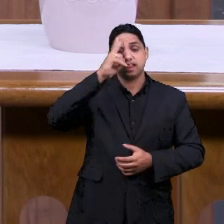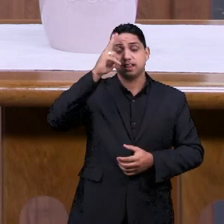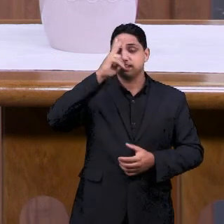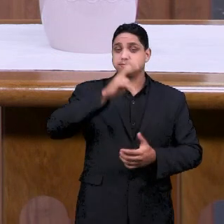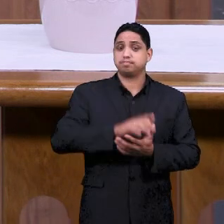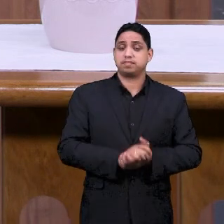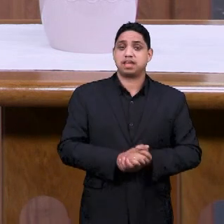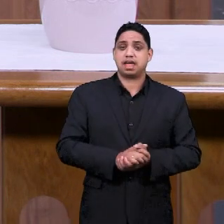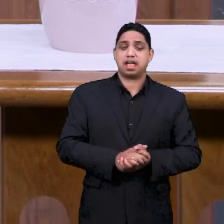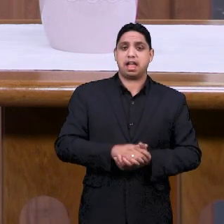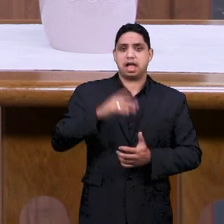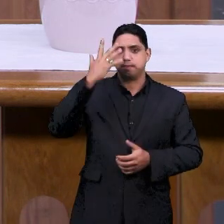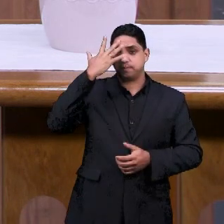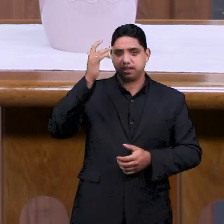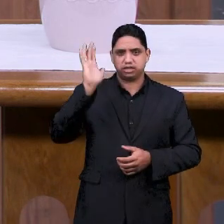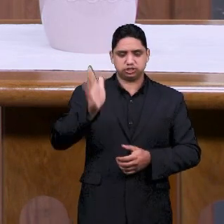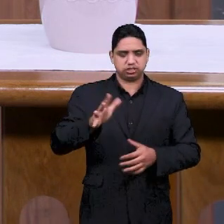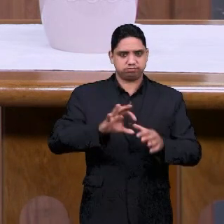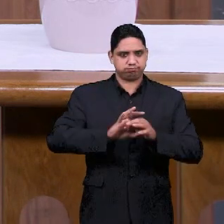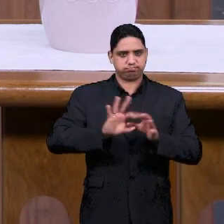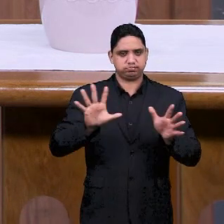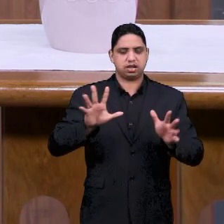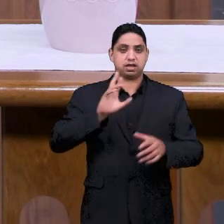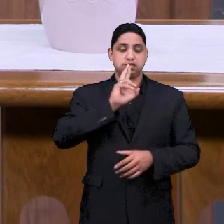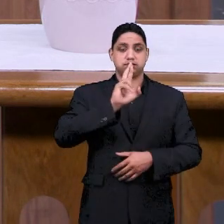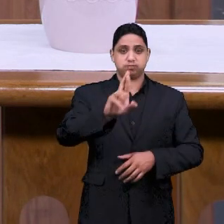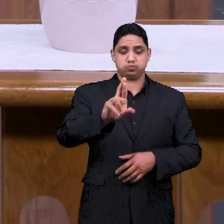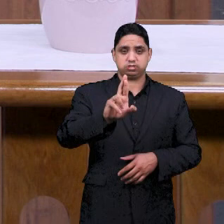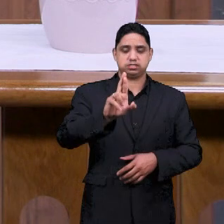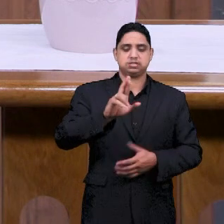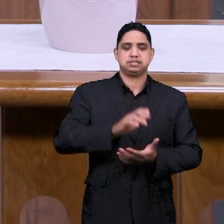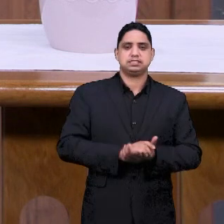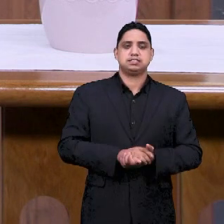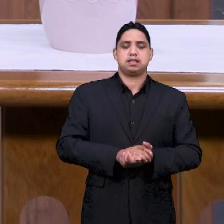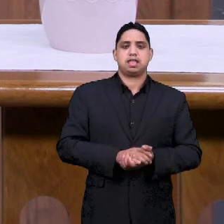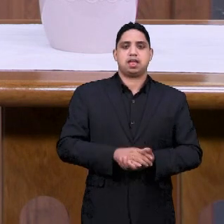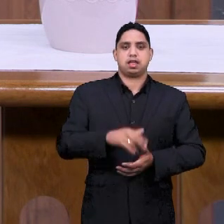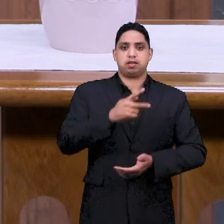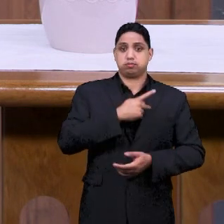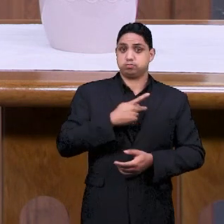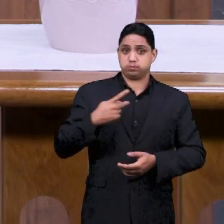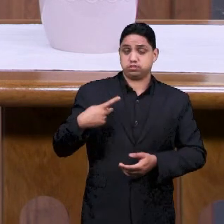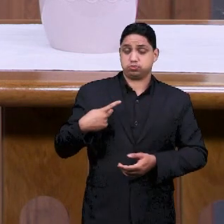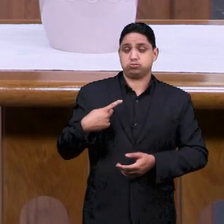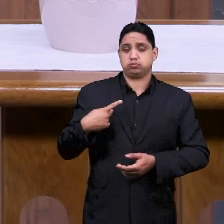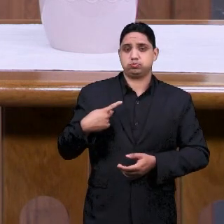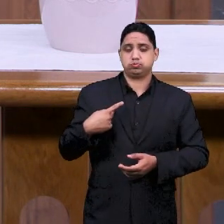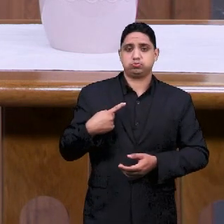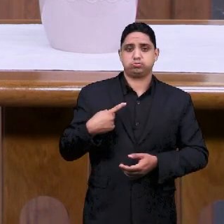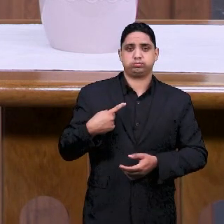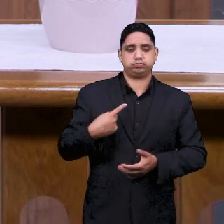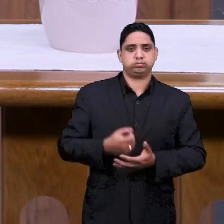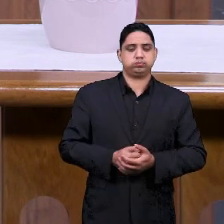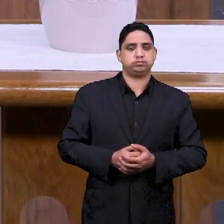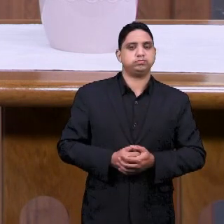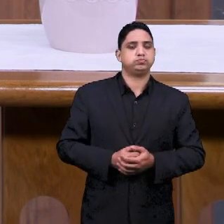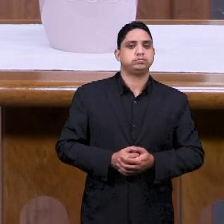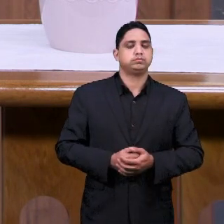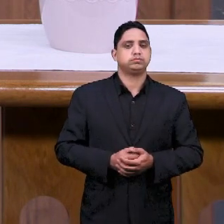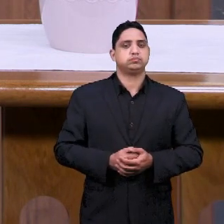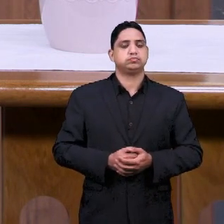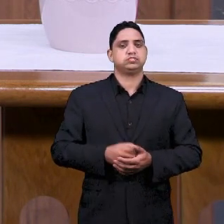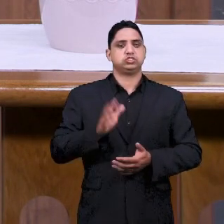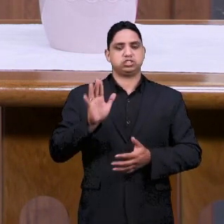que demain, on va disposer déjà les éléments de réponse à cette réponse et envoyer au